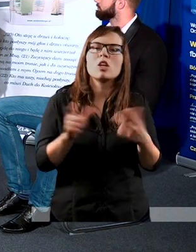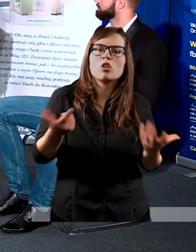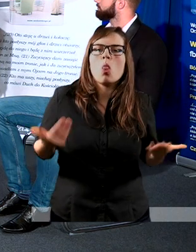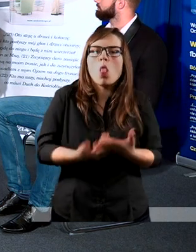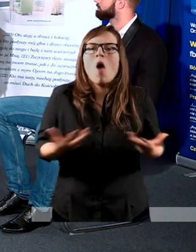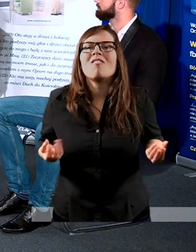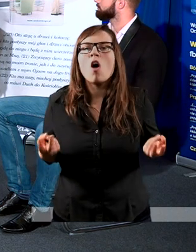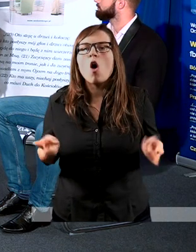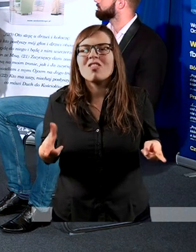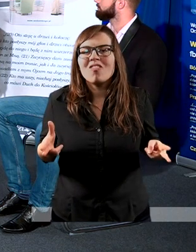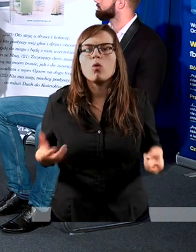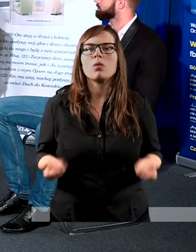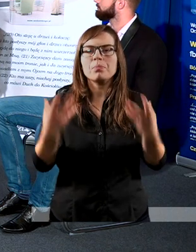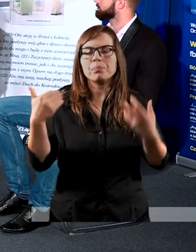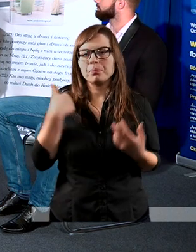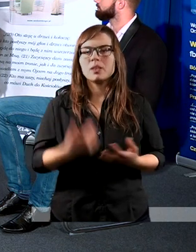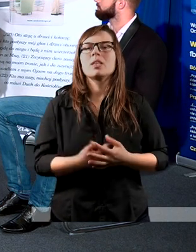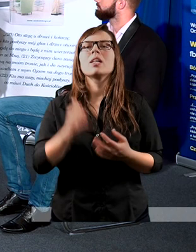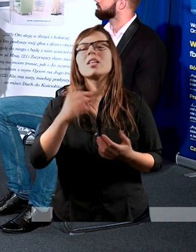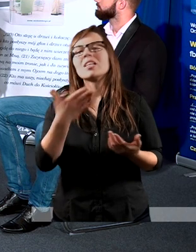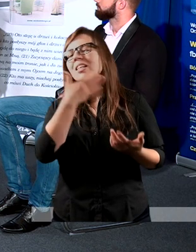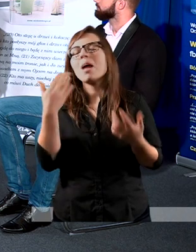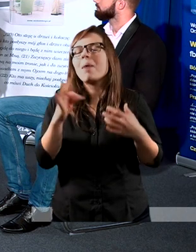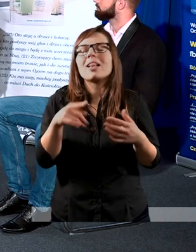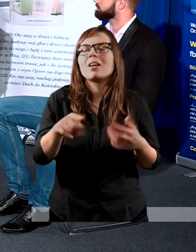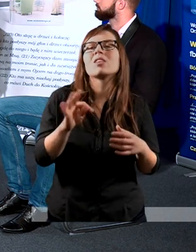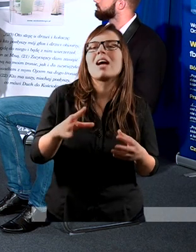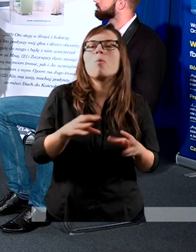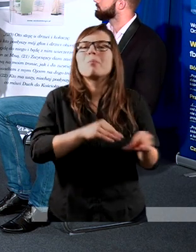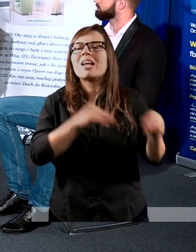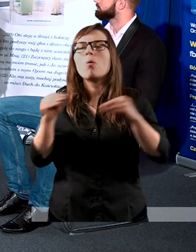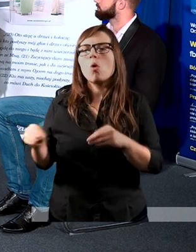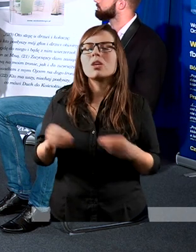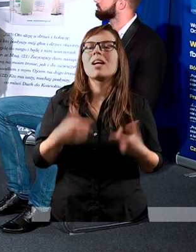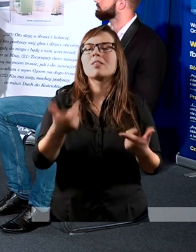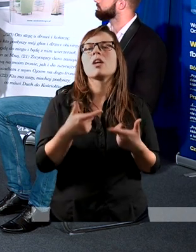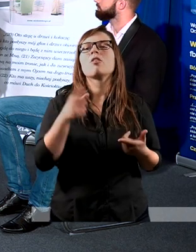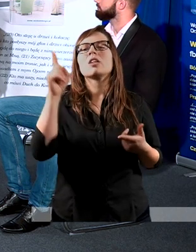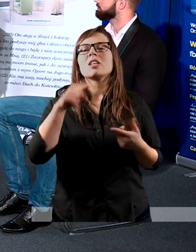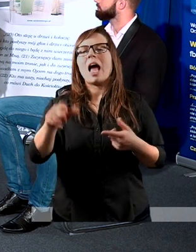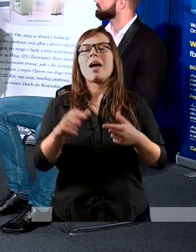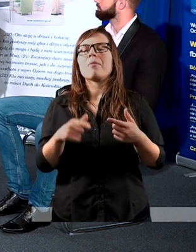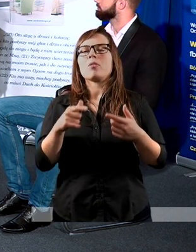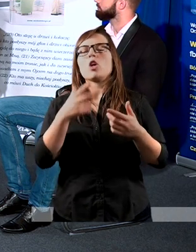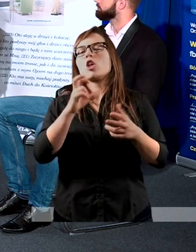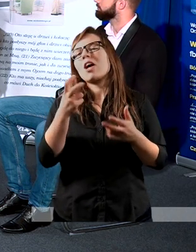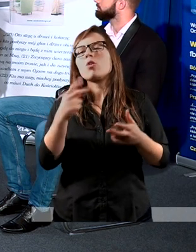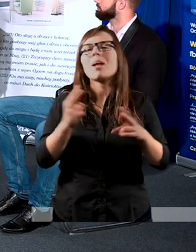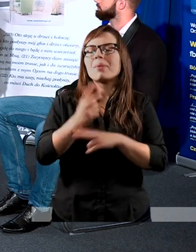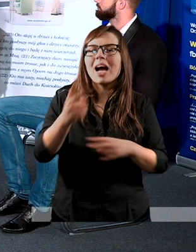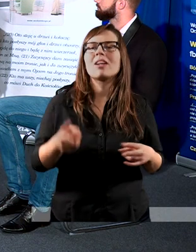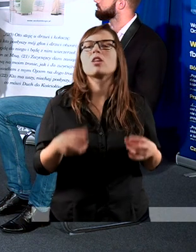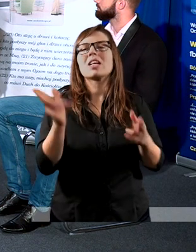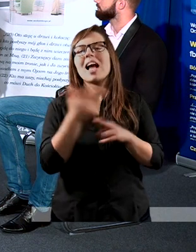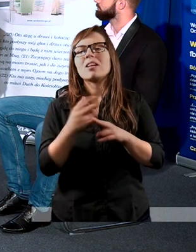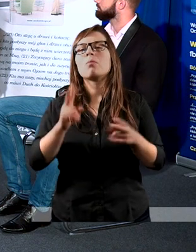nowotwór jednego członka rodziny i jakby nie ma tutaj takiego przełożenia, bo pewne rzeczy dla mnie są oczywiście niewytłumaczalne. Kiedyś jak